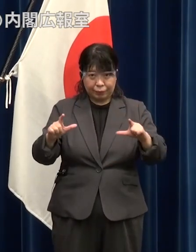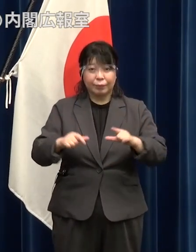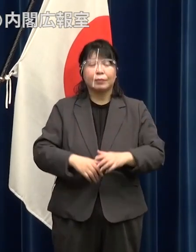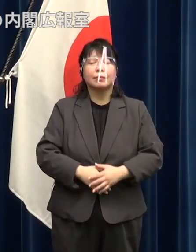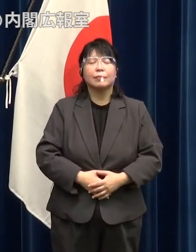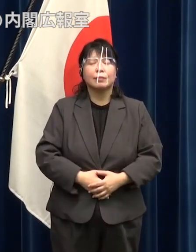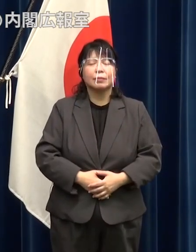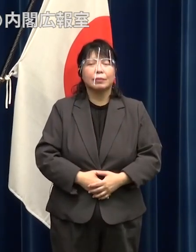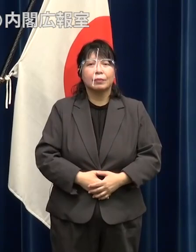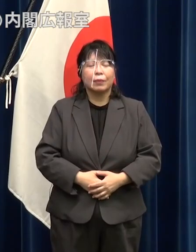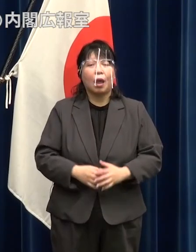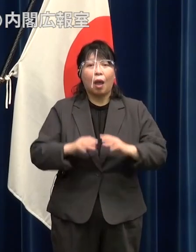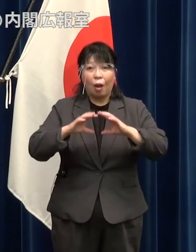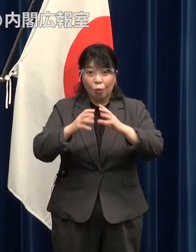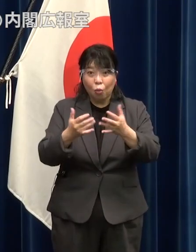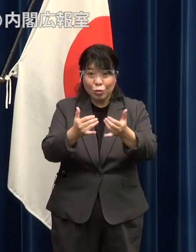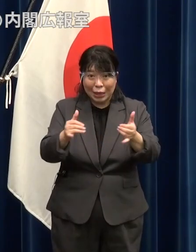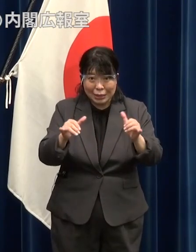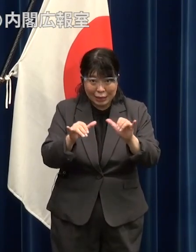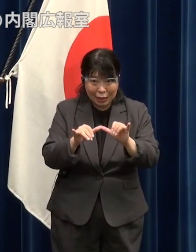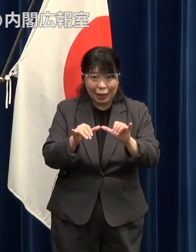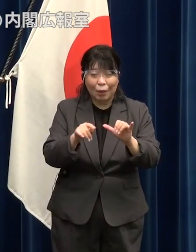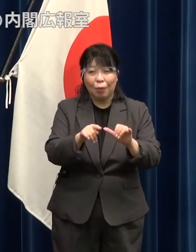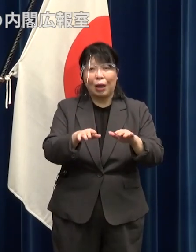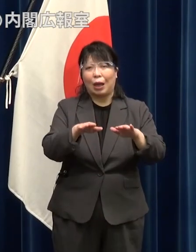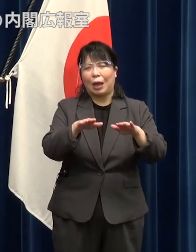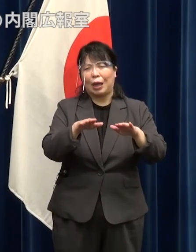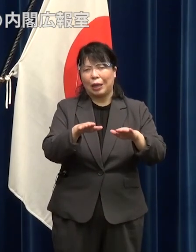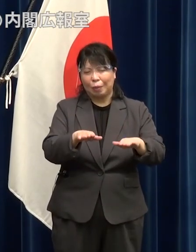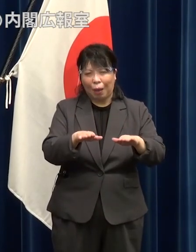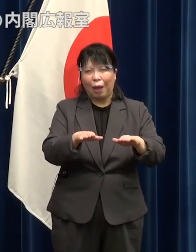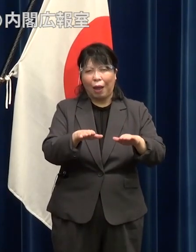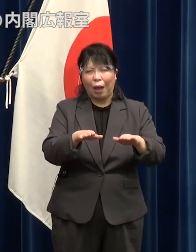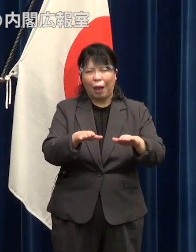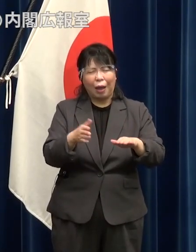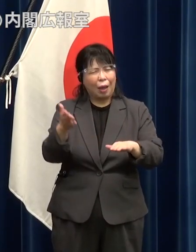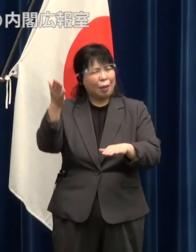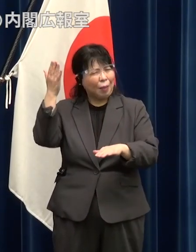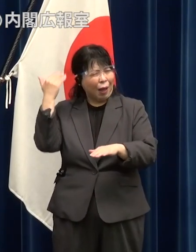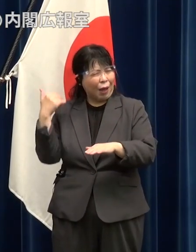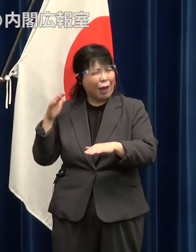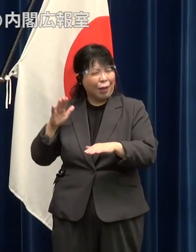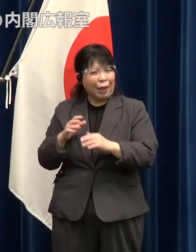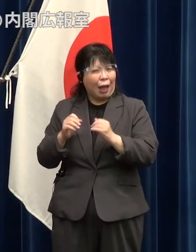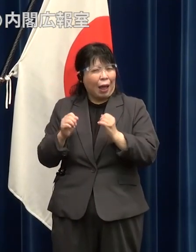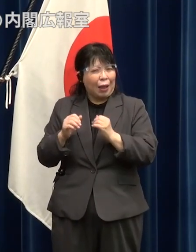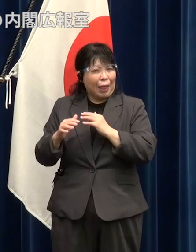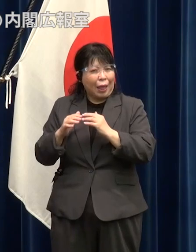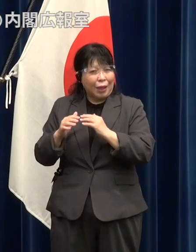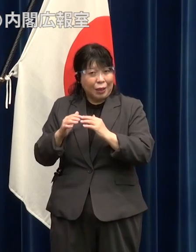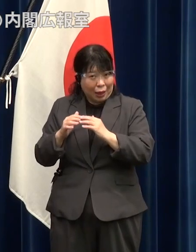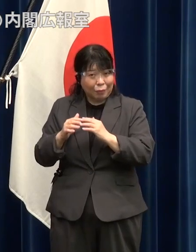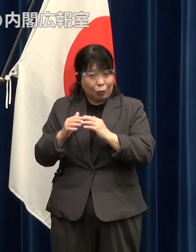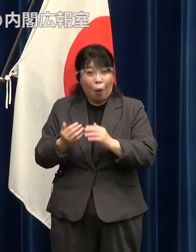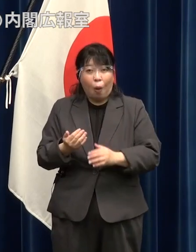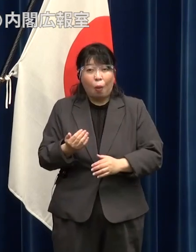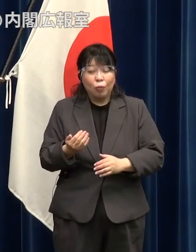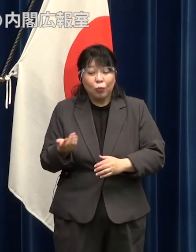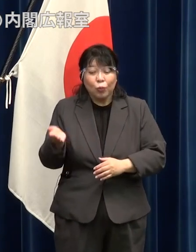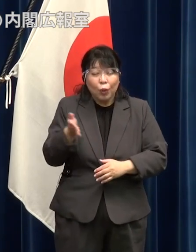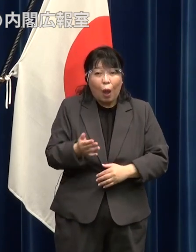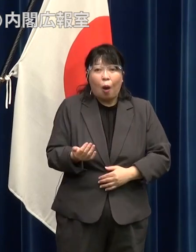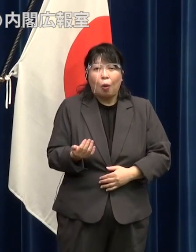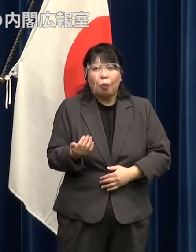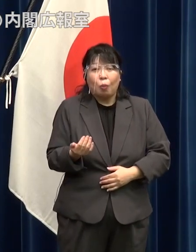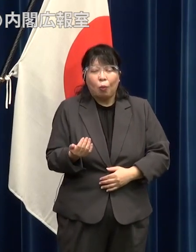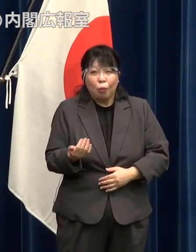まず国際社会は今、ポスト冷戦期の終わりという、歴史の岐路にあ